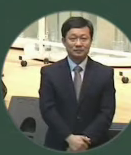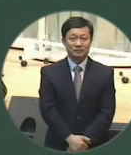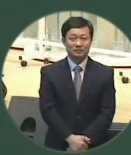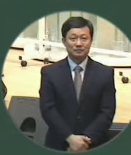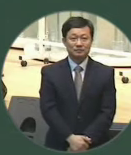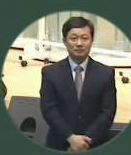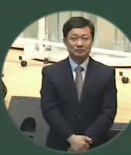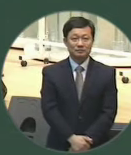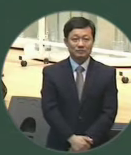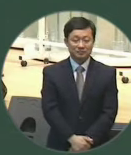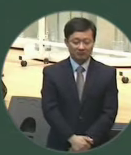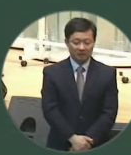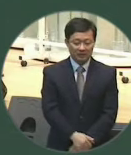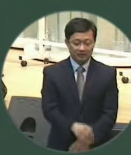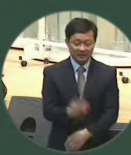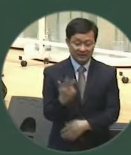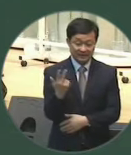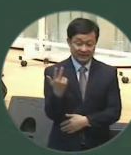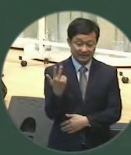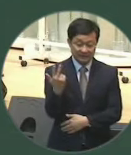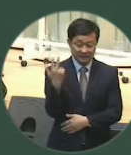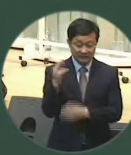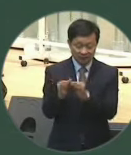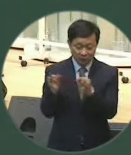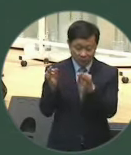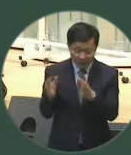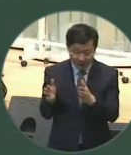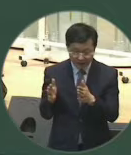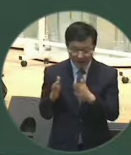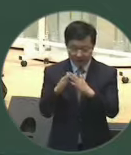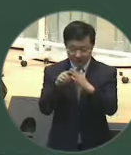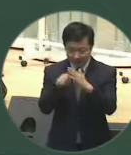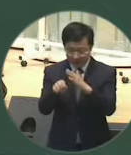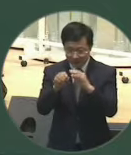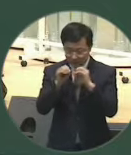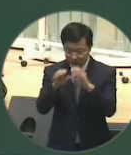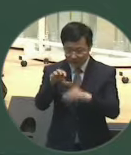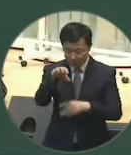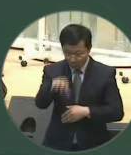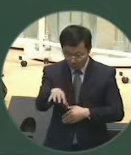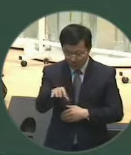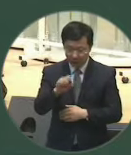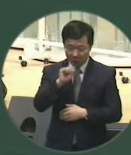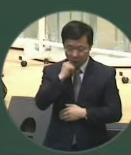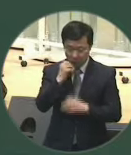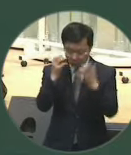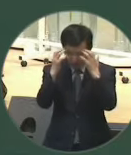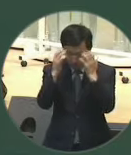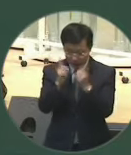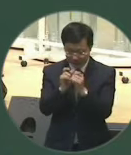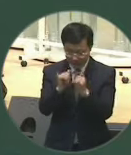정말 지난 주간에 갔던 현장, 그 어려움 당한 사람들,